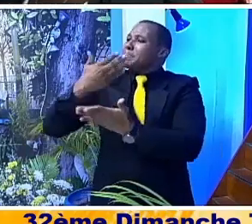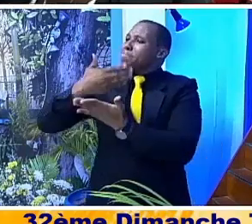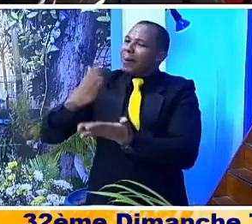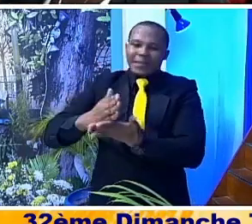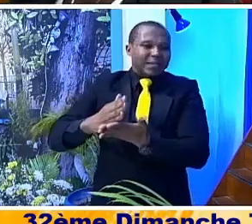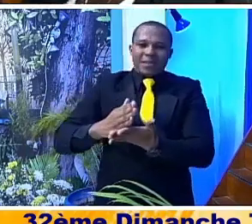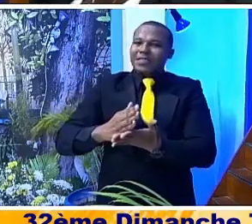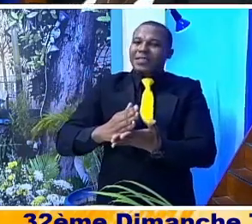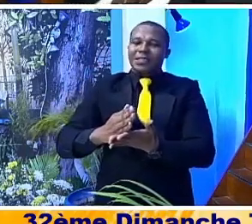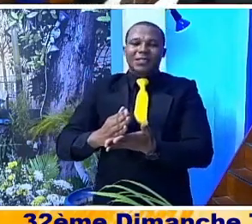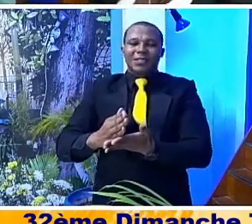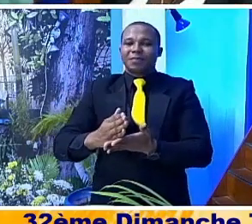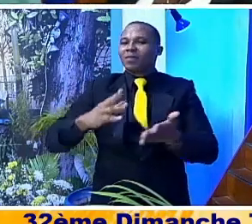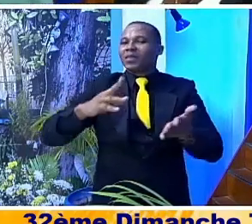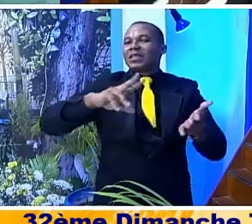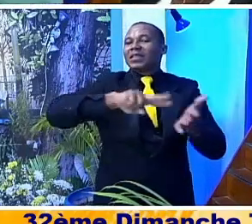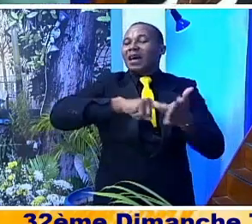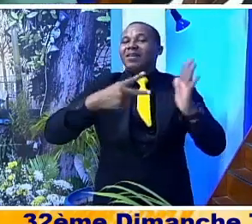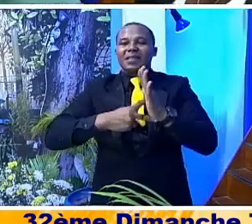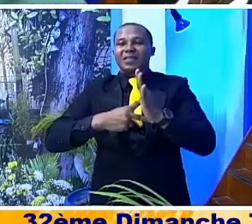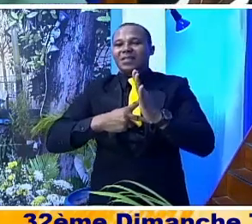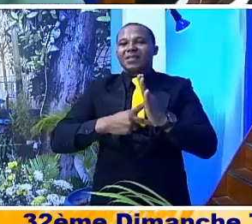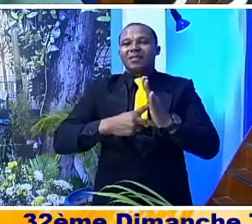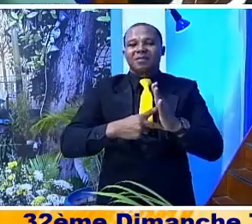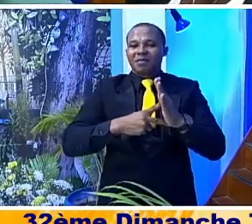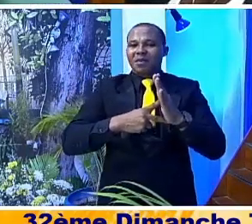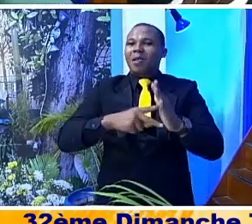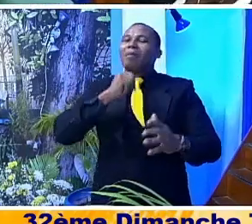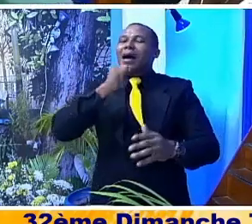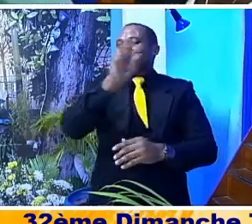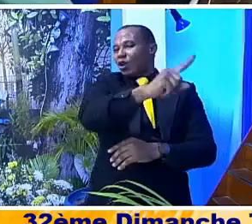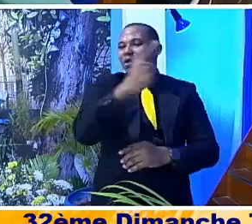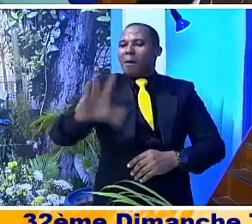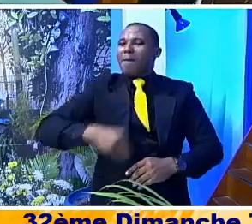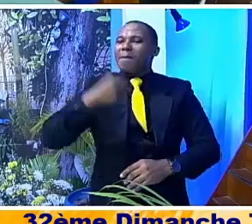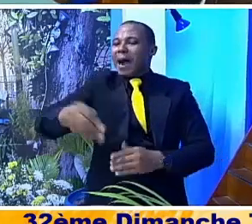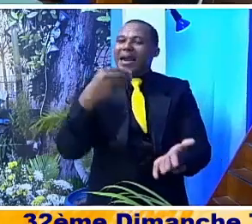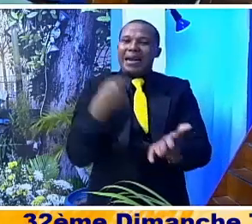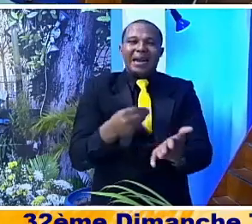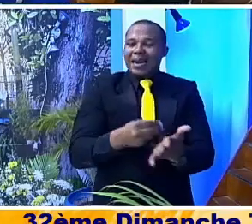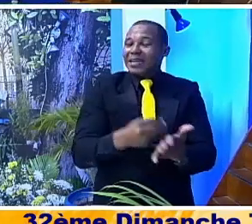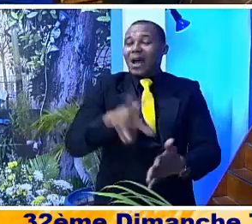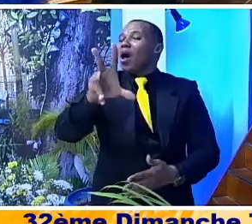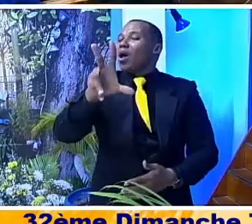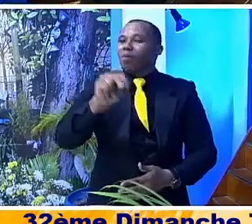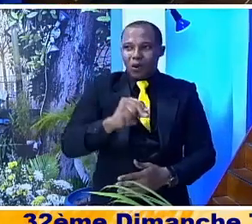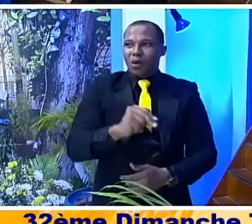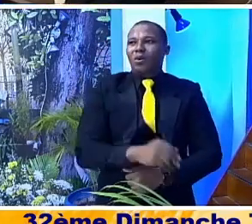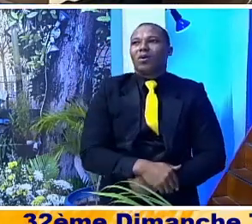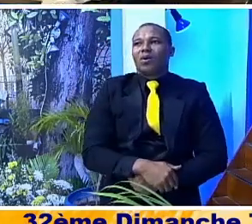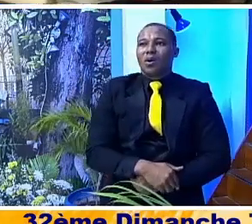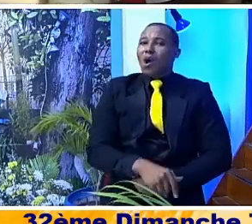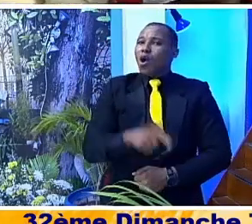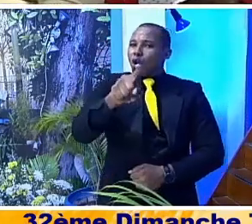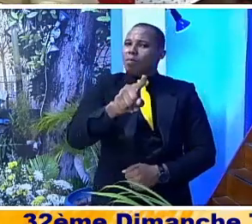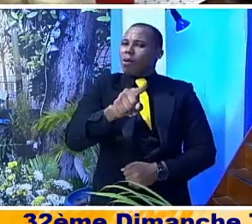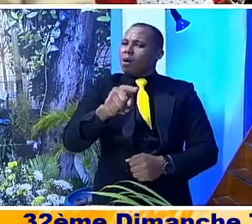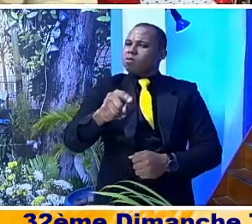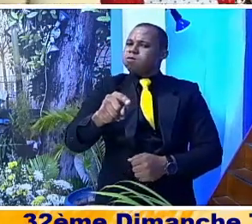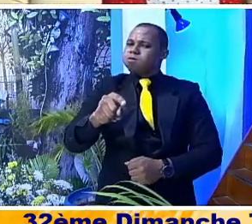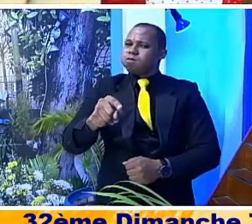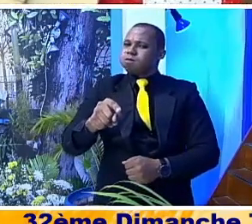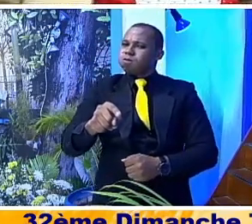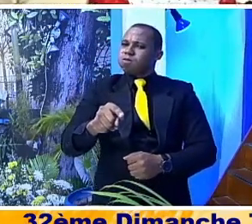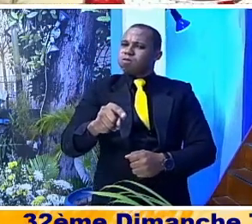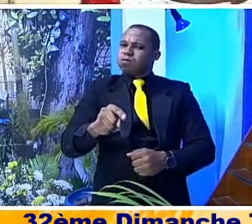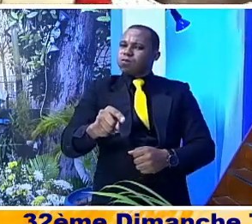bail manger. Ou un monde qui a un cœur marré. Yon est qui soit disant ta leader politique qu'on y est là, ou qu'on est, ou responsable en partie,